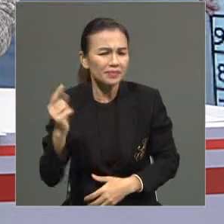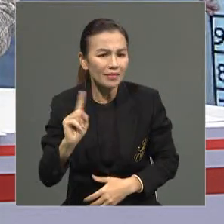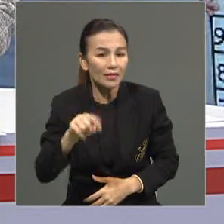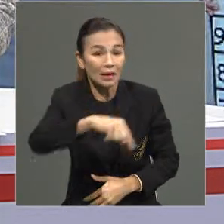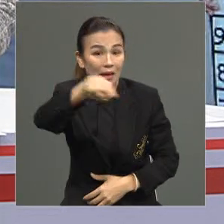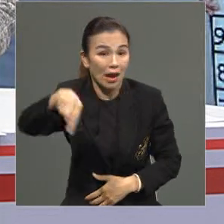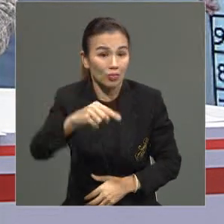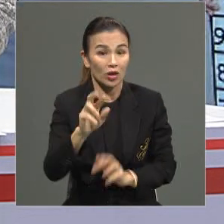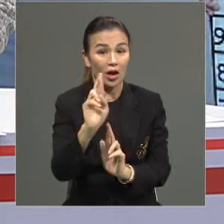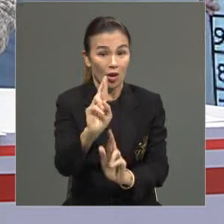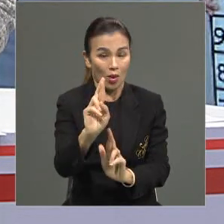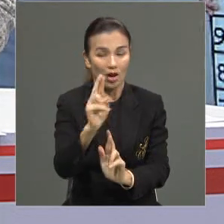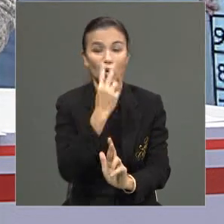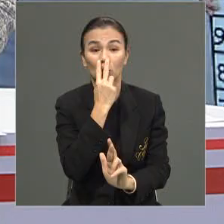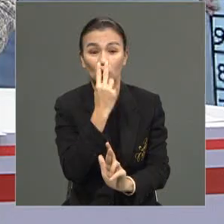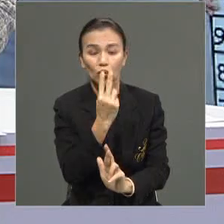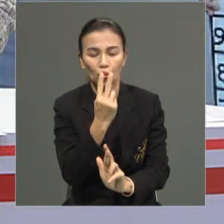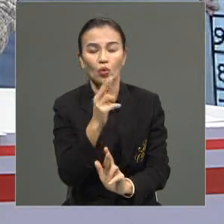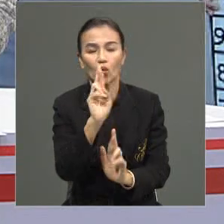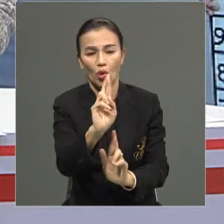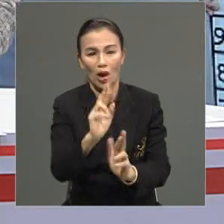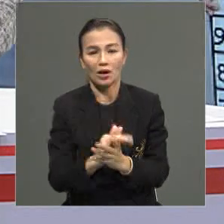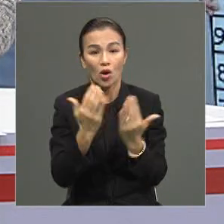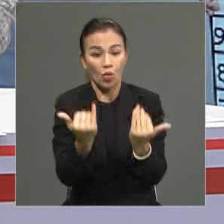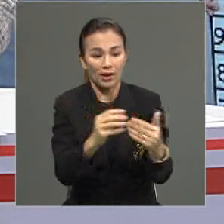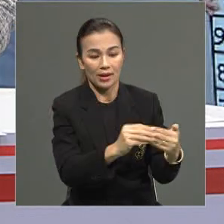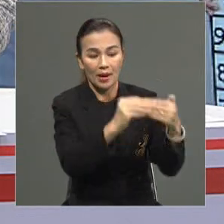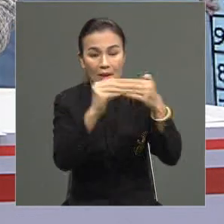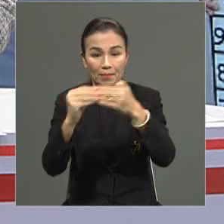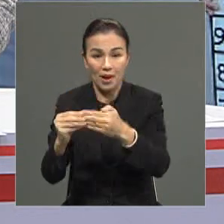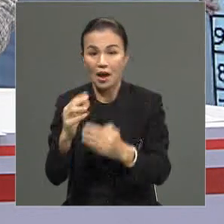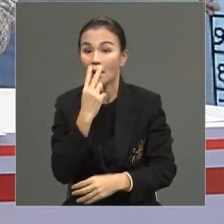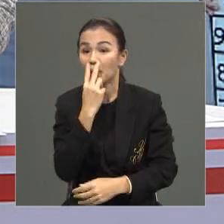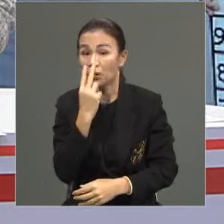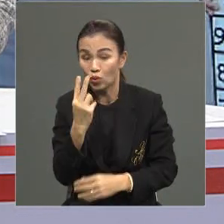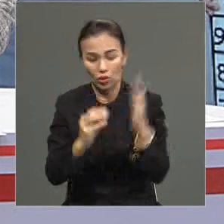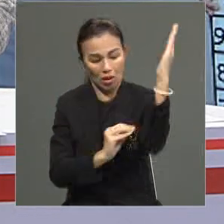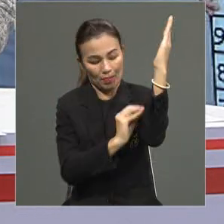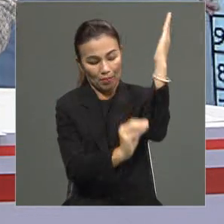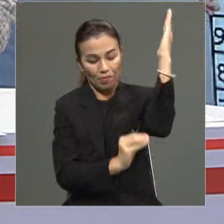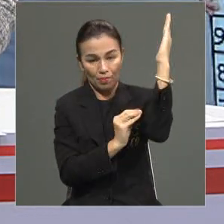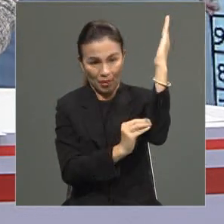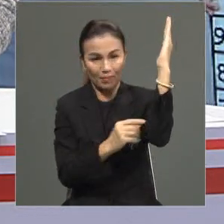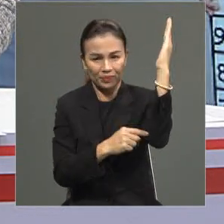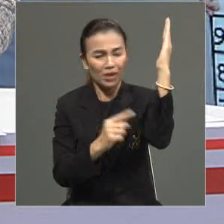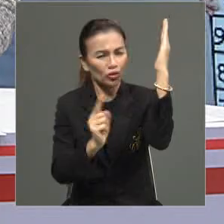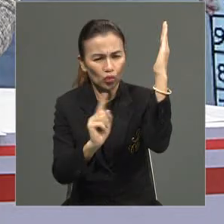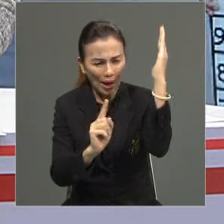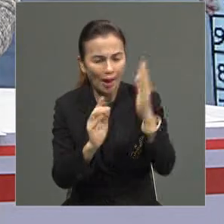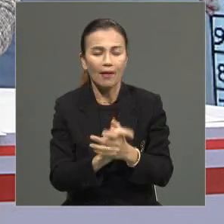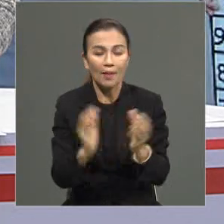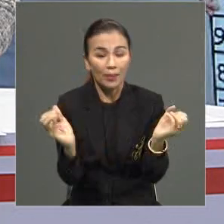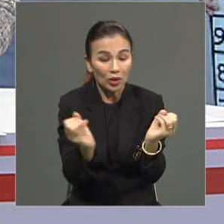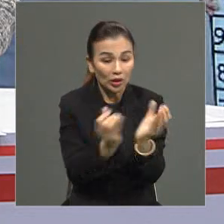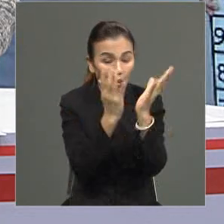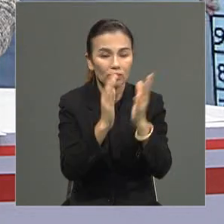องเฝ้าระวังไปต่อเนื่องวันนี้ในช่วงของข่าวภาคค่ำเราจะพาคุณผู้ชมเจาะไปแต่ละพื้นที่ถึงสถานการณ์ที่เกิดขึ้นผลกระท